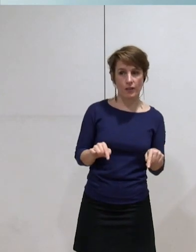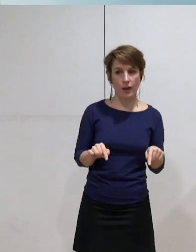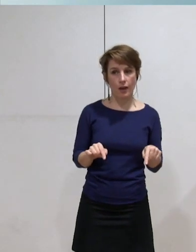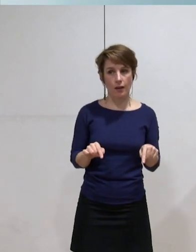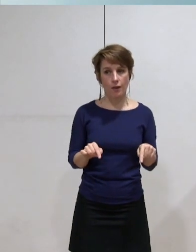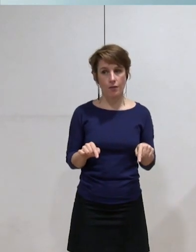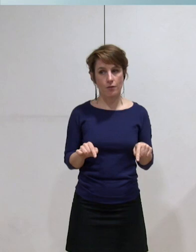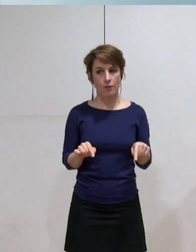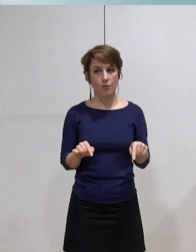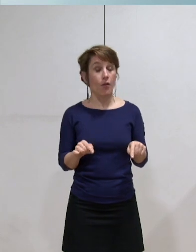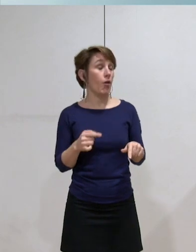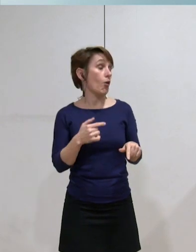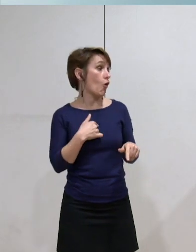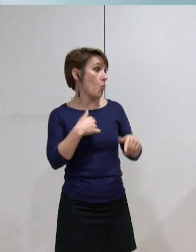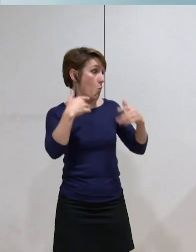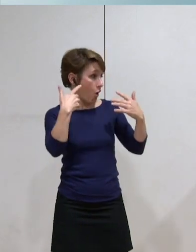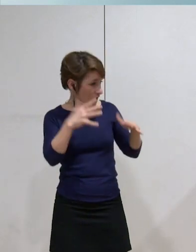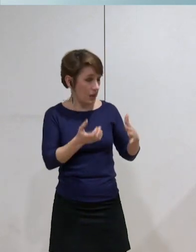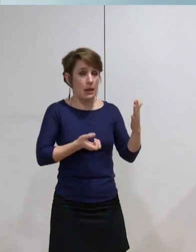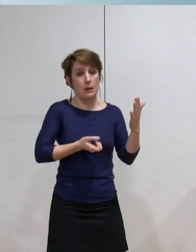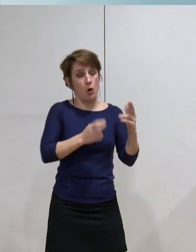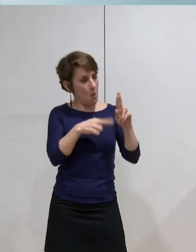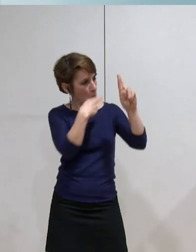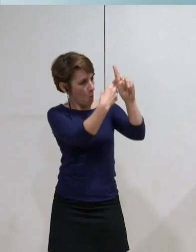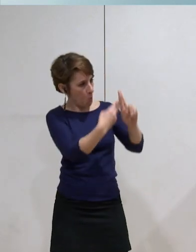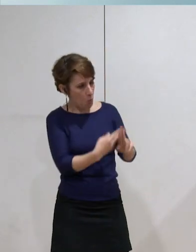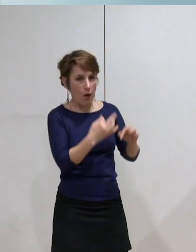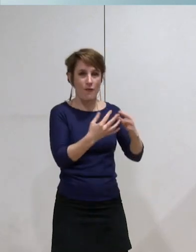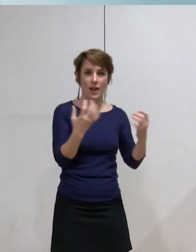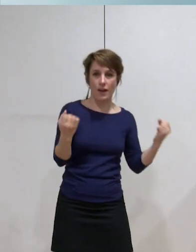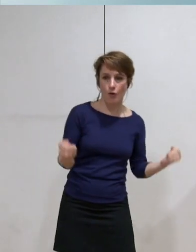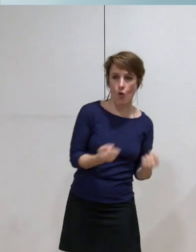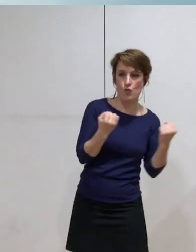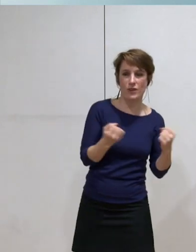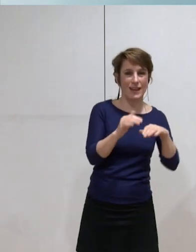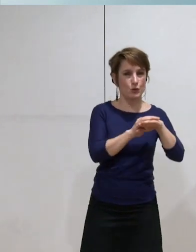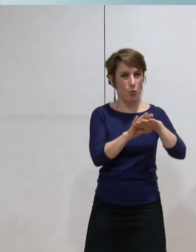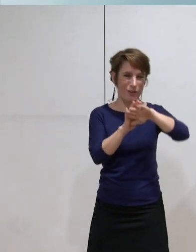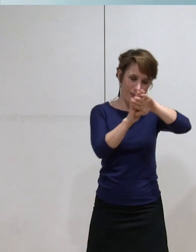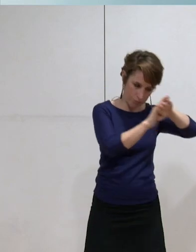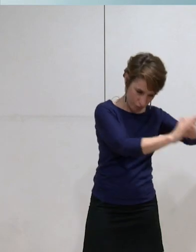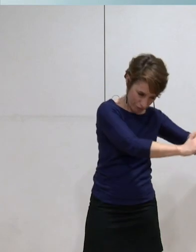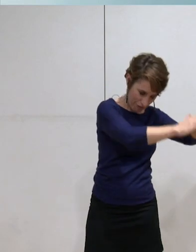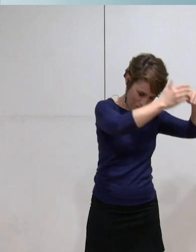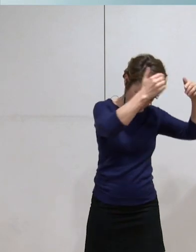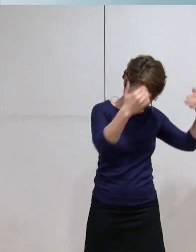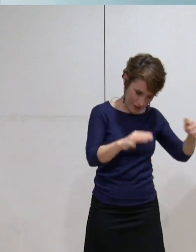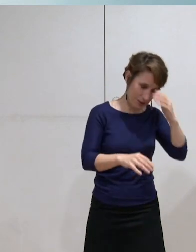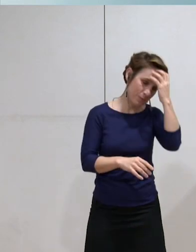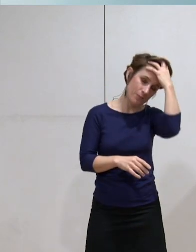éléments de communication politique permet d'évoquer l'année à venir je ne veux pas finir mon propos sans